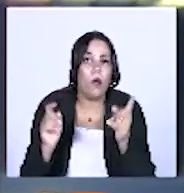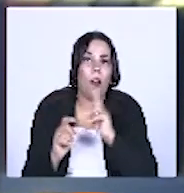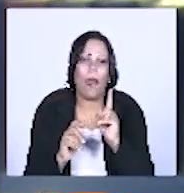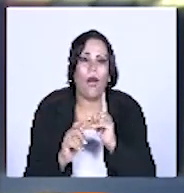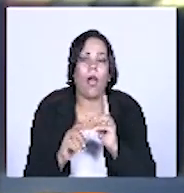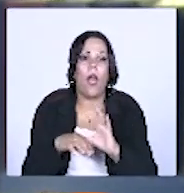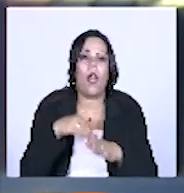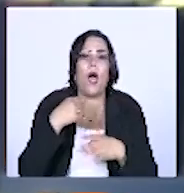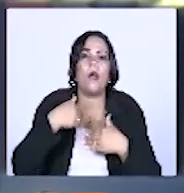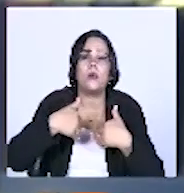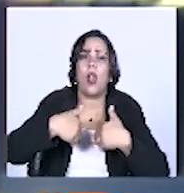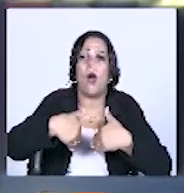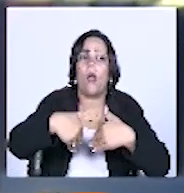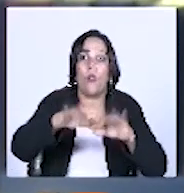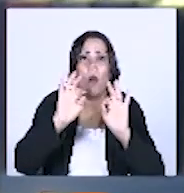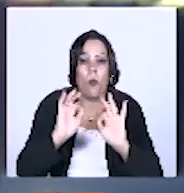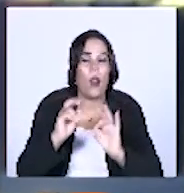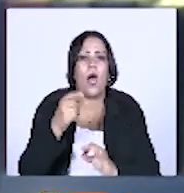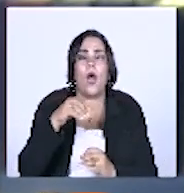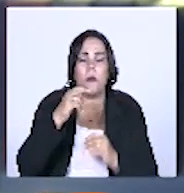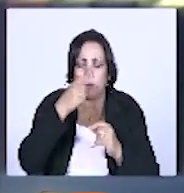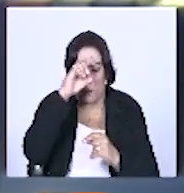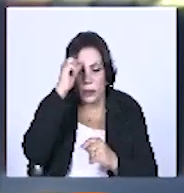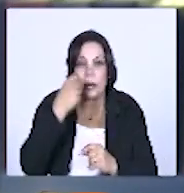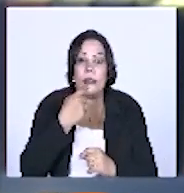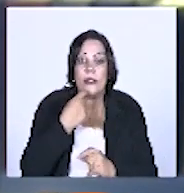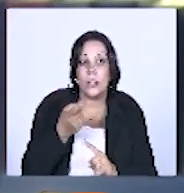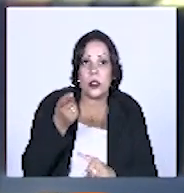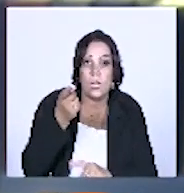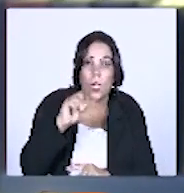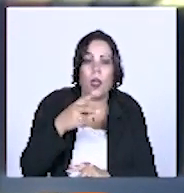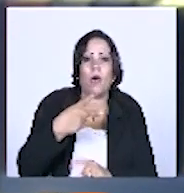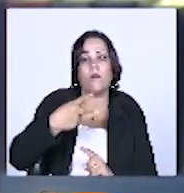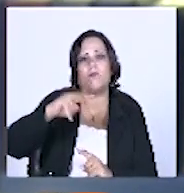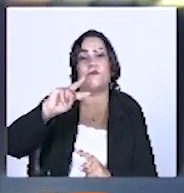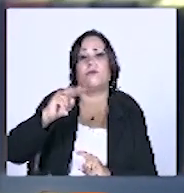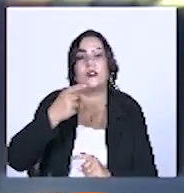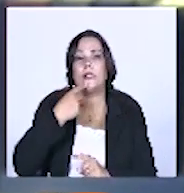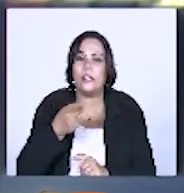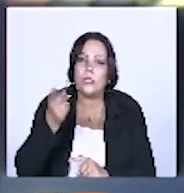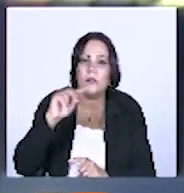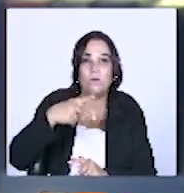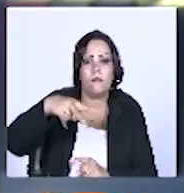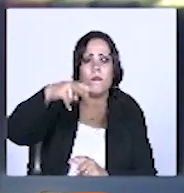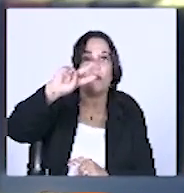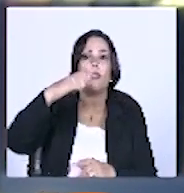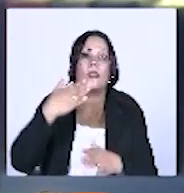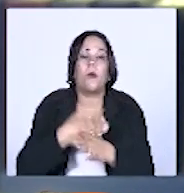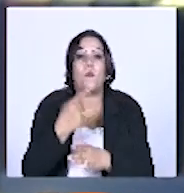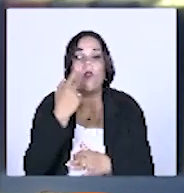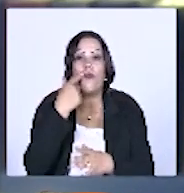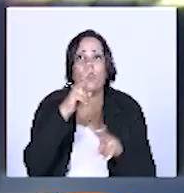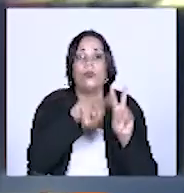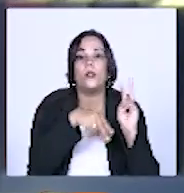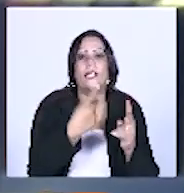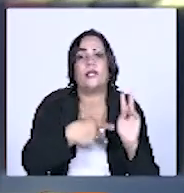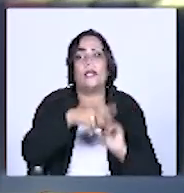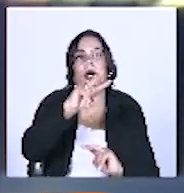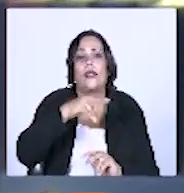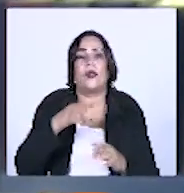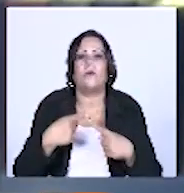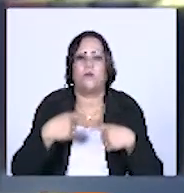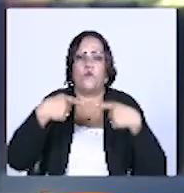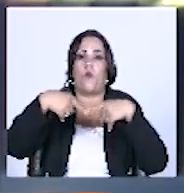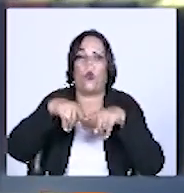ياخده على مدار السنوات لا هيراجع طبقا لمعدلات التضخم احنا برض اتكلمنا قبل كده